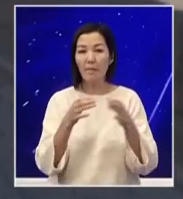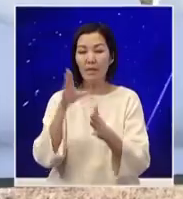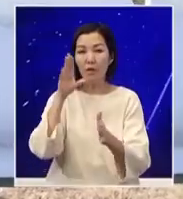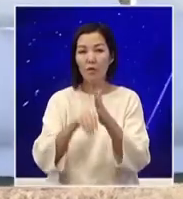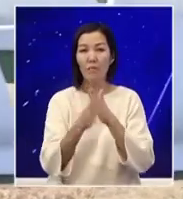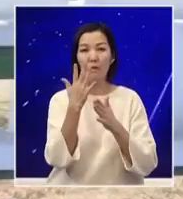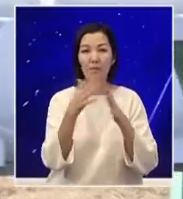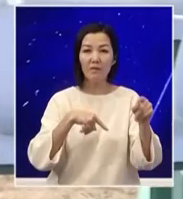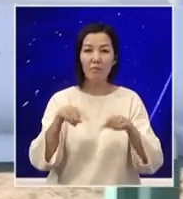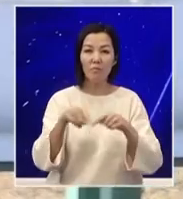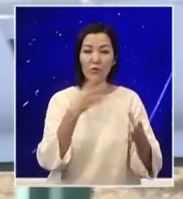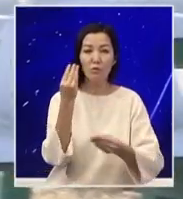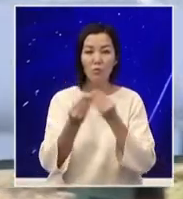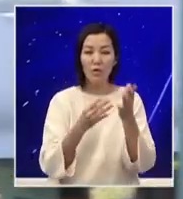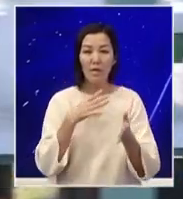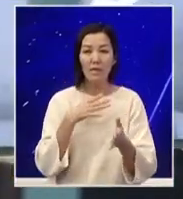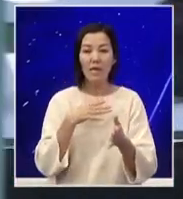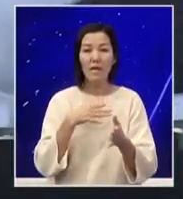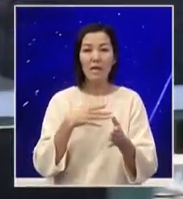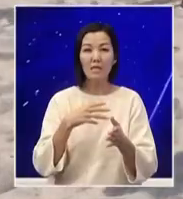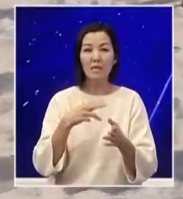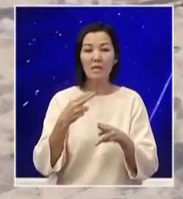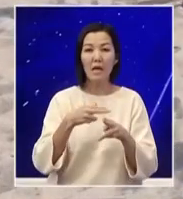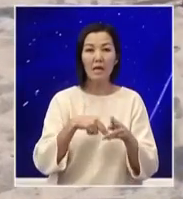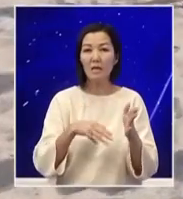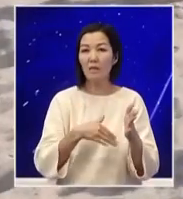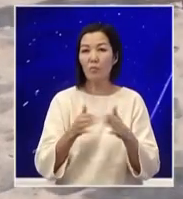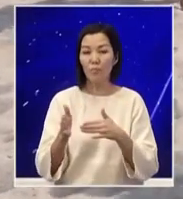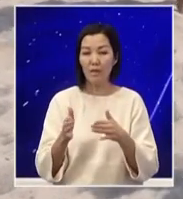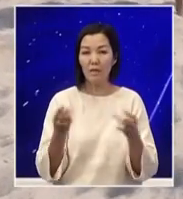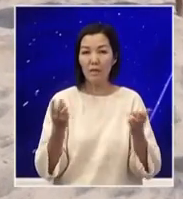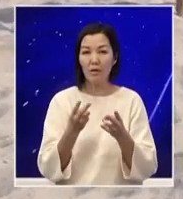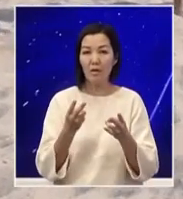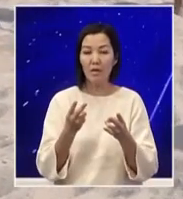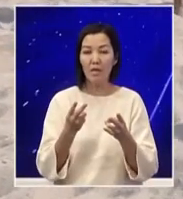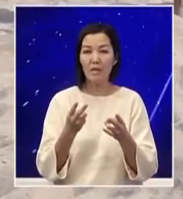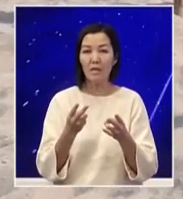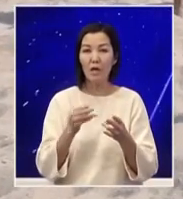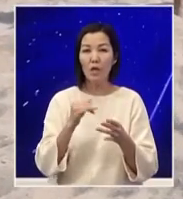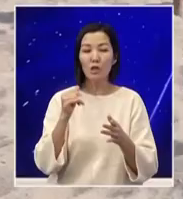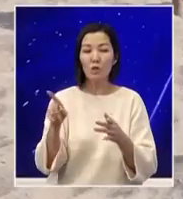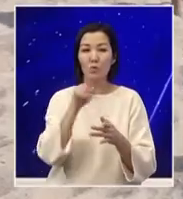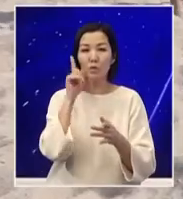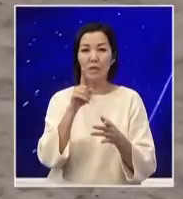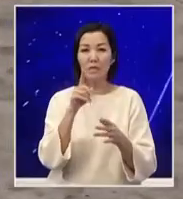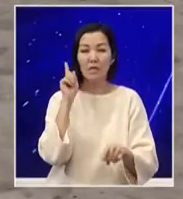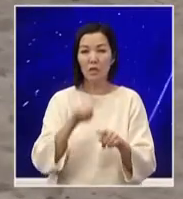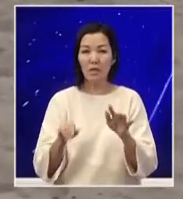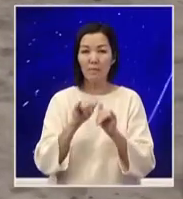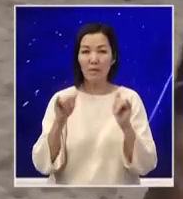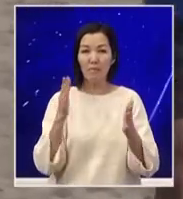5 футболшы өнер көрсетеді, және олар жалаңаяқ доп тебеді. Бұл спорт түрі Жетісу өңірінде жас болса да жылдам дамып